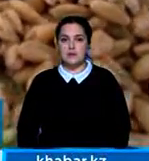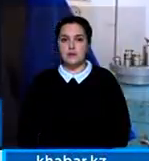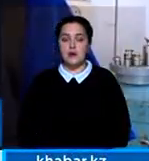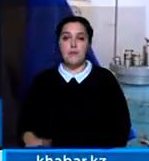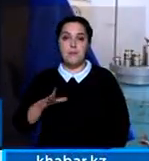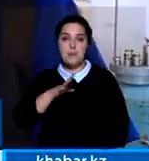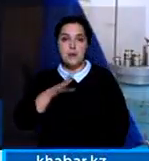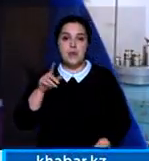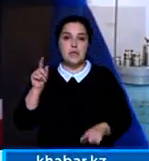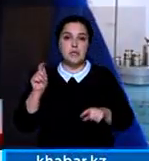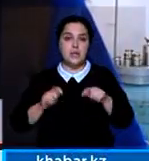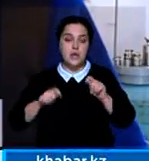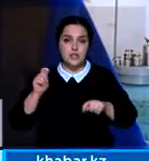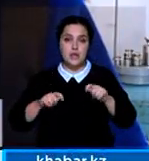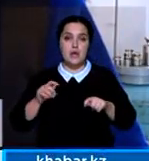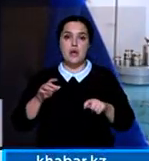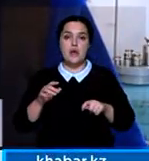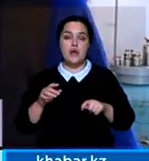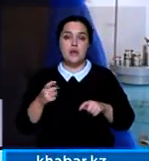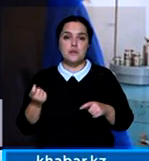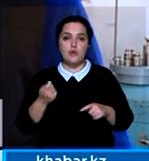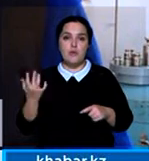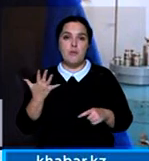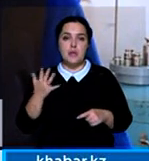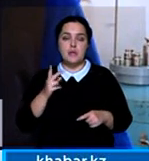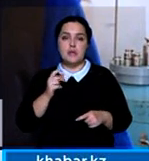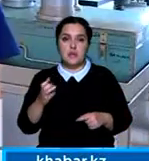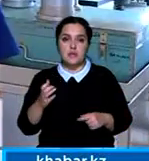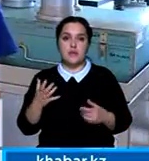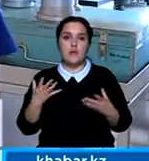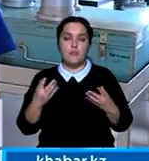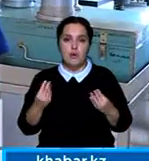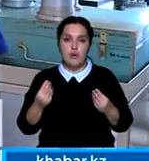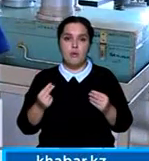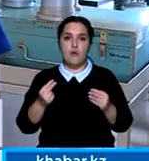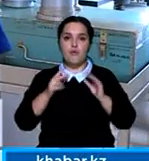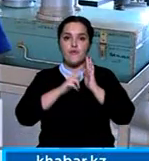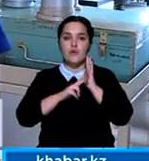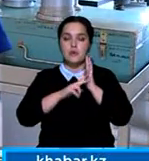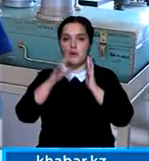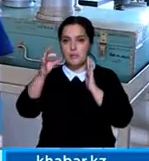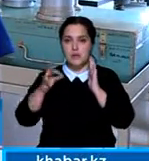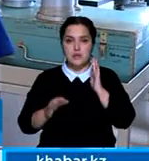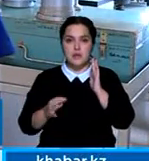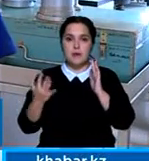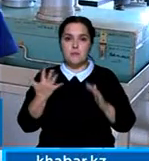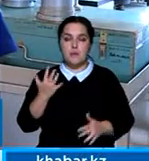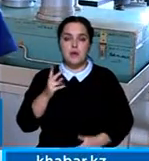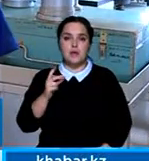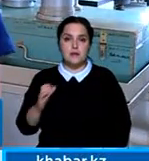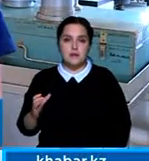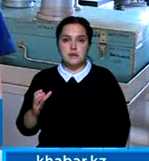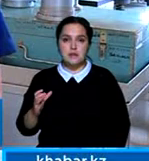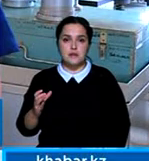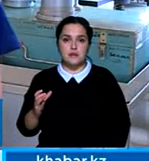корню. И в основном приходит зерно 5-го класса. С большой влажностью. 80% урожая где-то 5-м классом заходит.